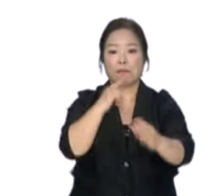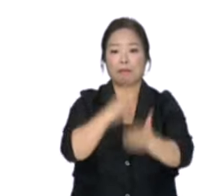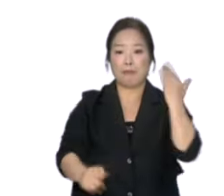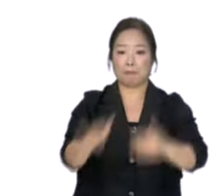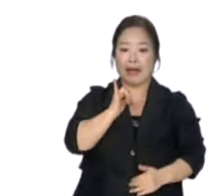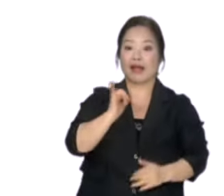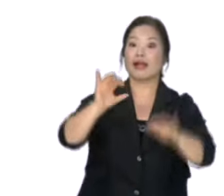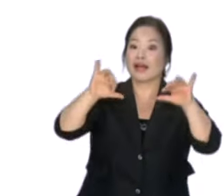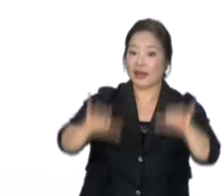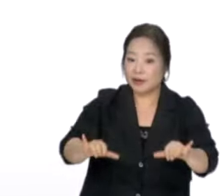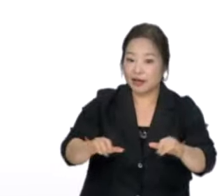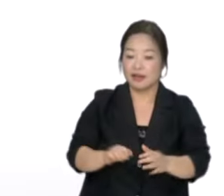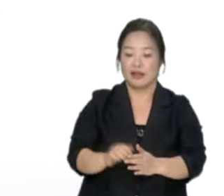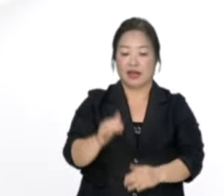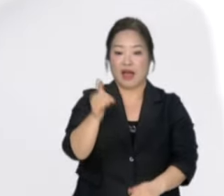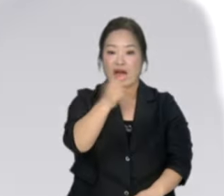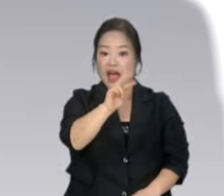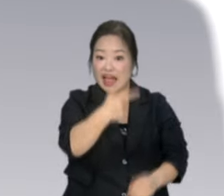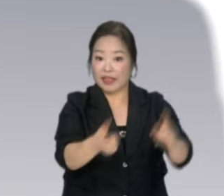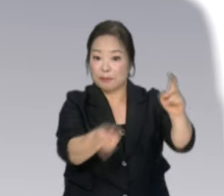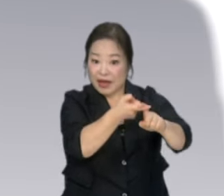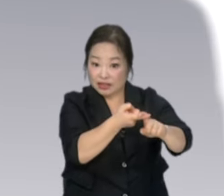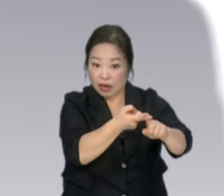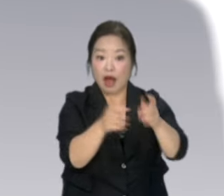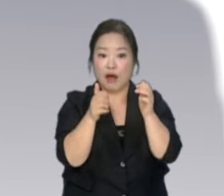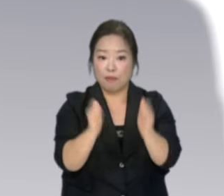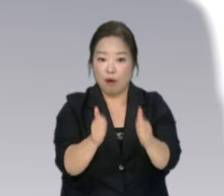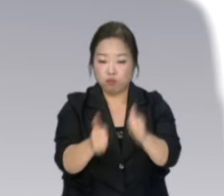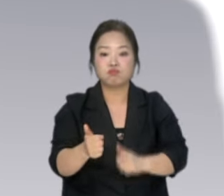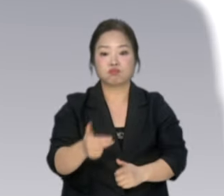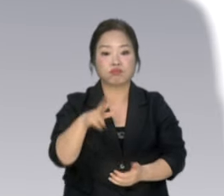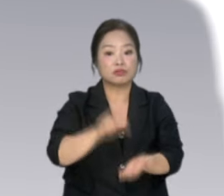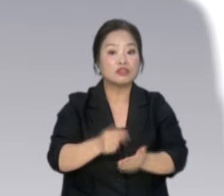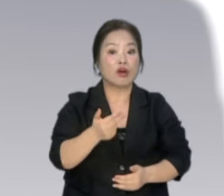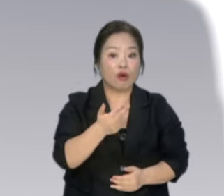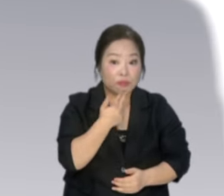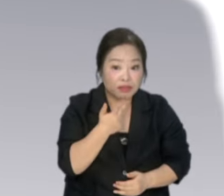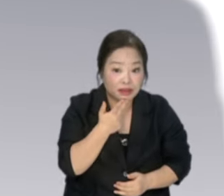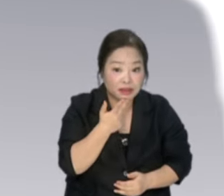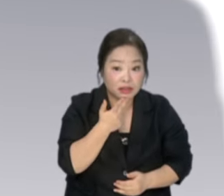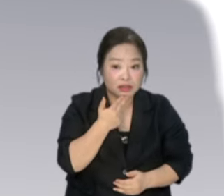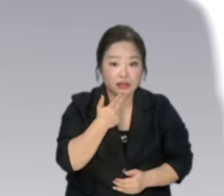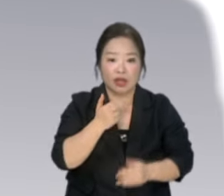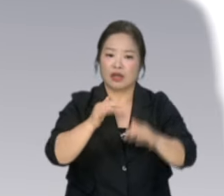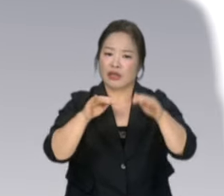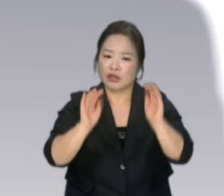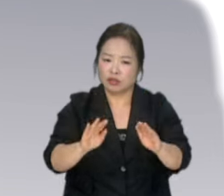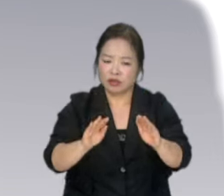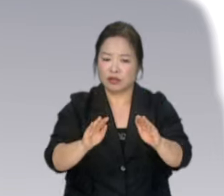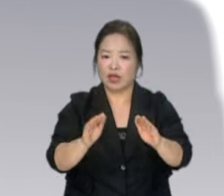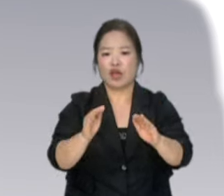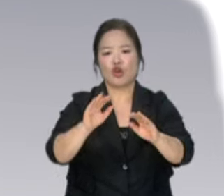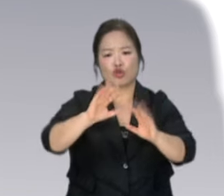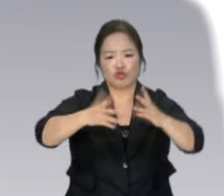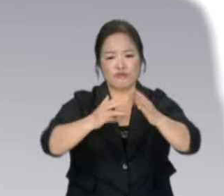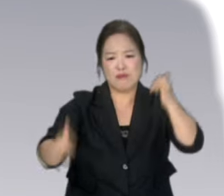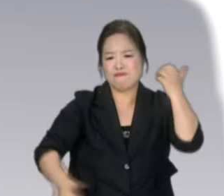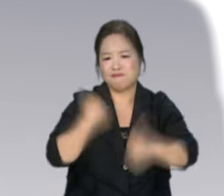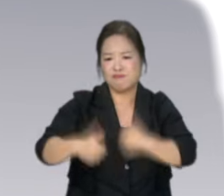설명하고 있습니다. 한 친한계 인사는 법적 문제가 없다는 친윤계 대응이 국민의 분노를 더 키우고